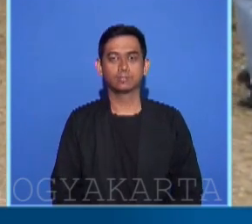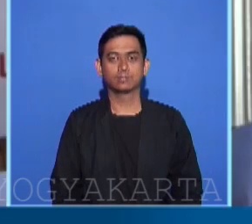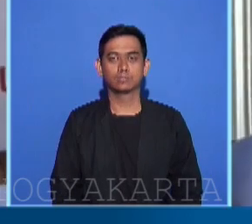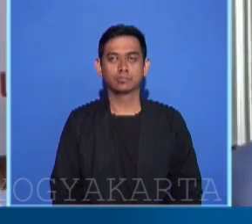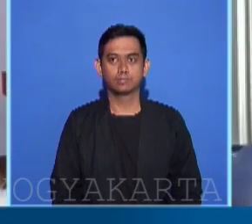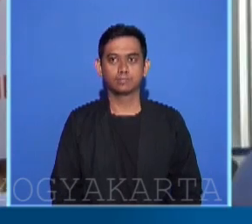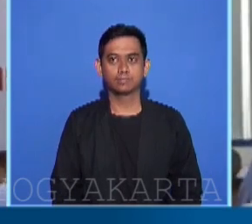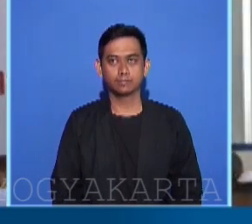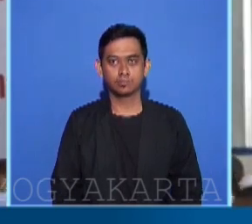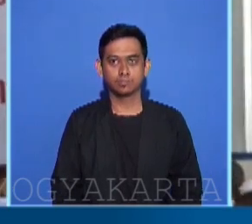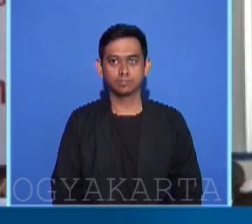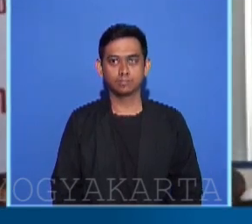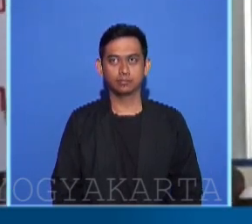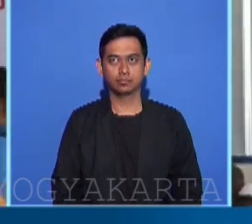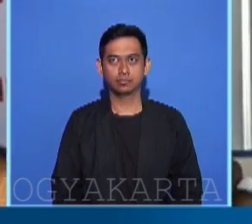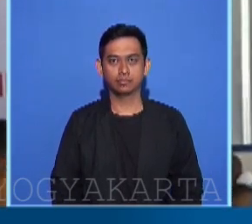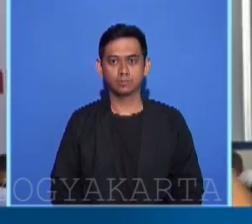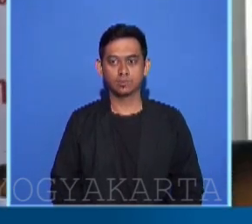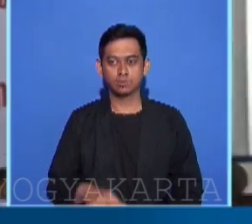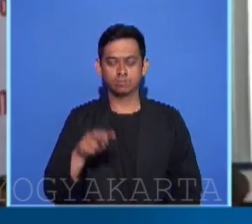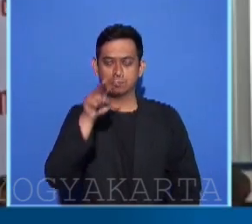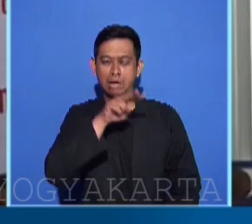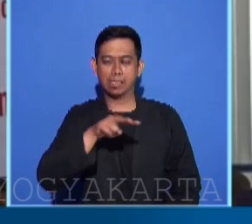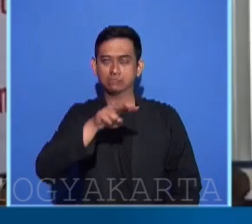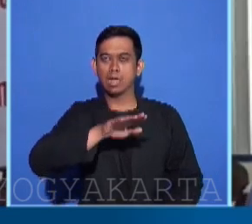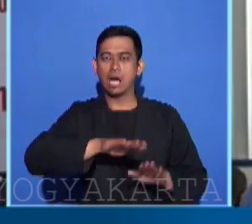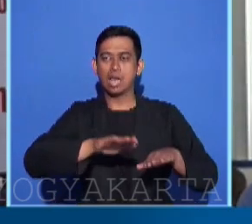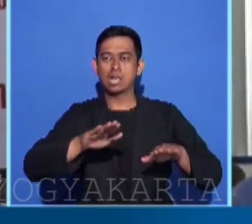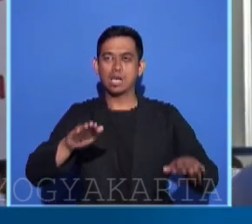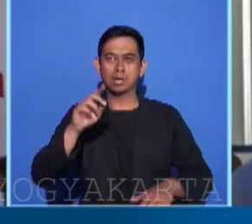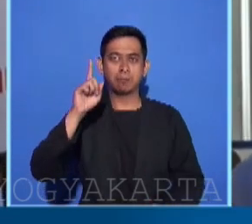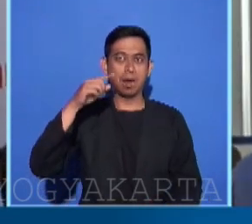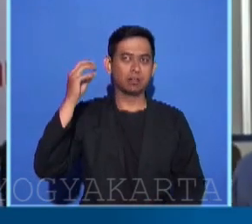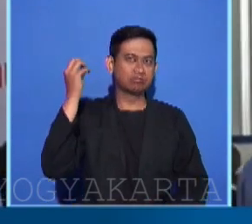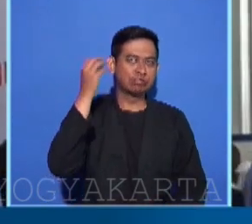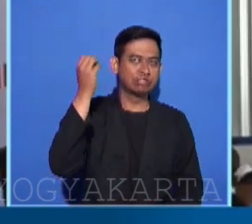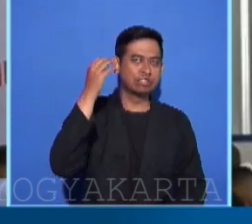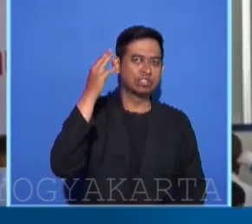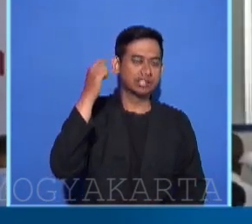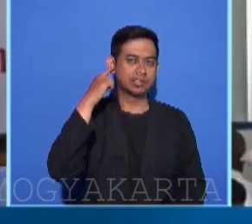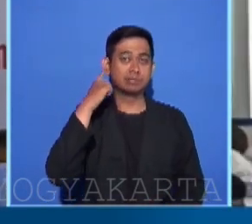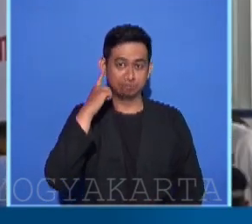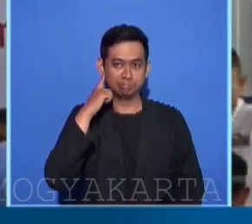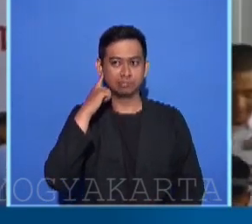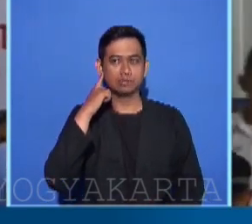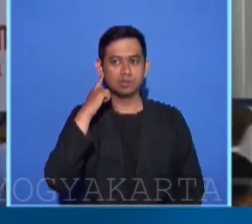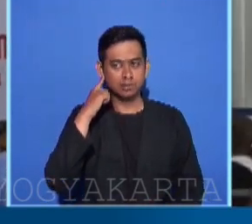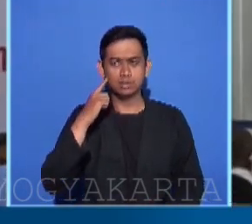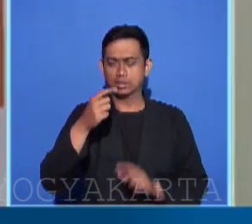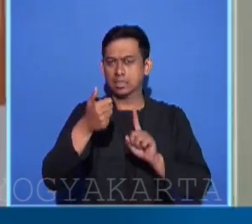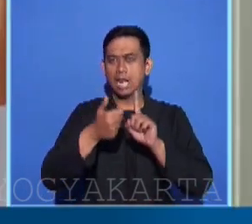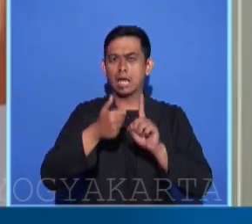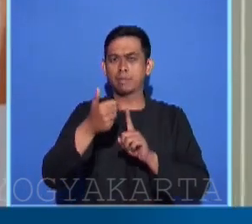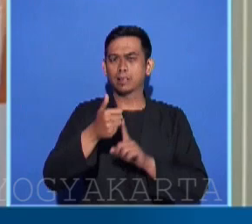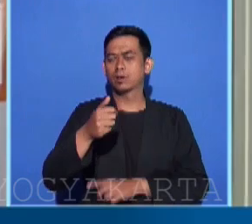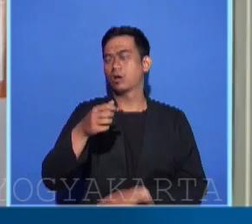ini berdasarkan pengamatan komisi nasional penanggulangan gangguan pendengaran dan ketulian di 16 kota besar di arena permainan dan tempat hiburan